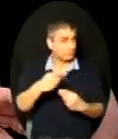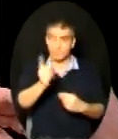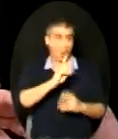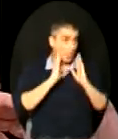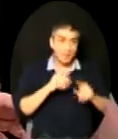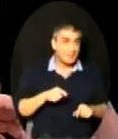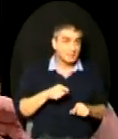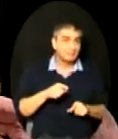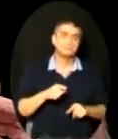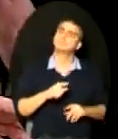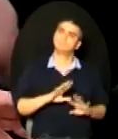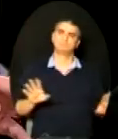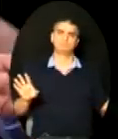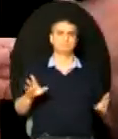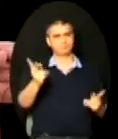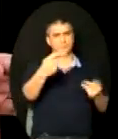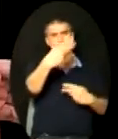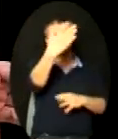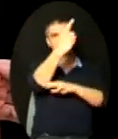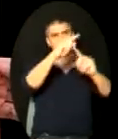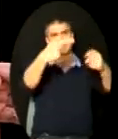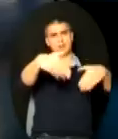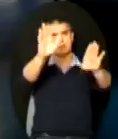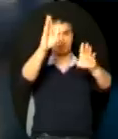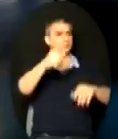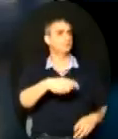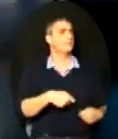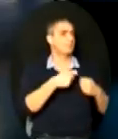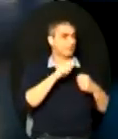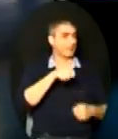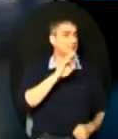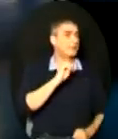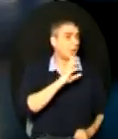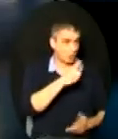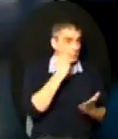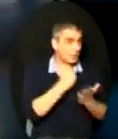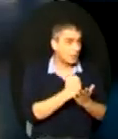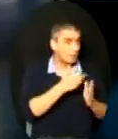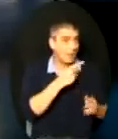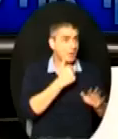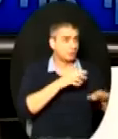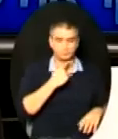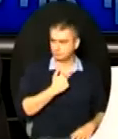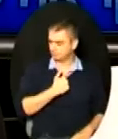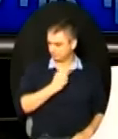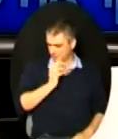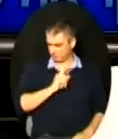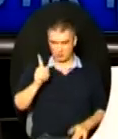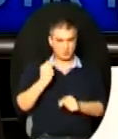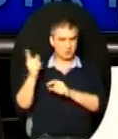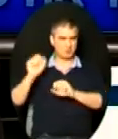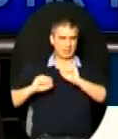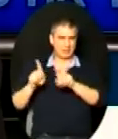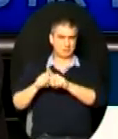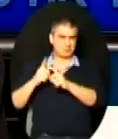לא רוצים להיות נאמנים למדינה, חפשו לכם מדינה אחרת. חבר הכנסת מאיר כהן, חותם על הדברים של ראש הממשלה? ממש לא, הוא מתנהג כמו אחרון